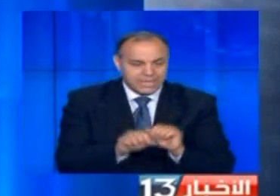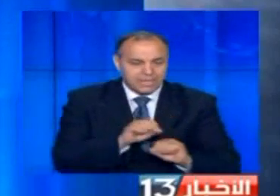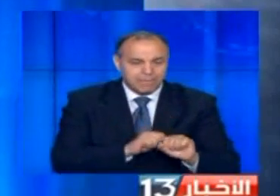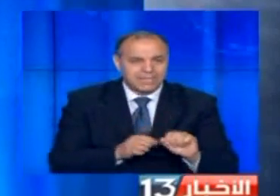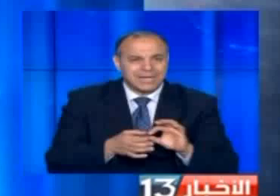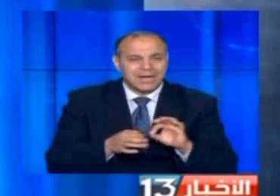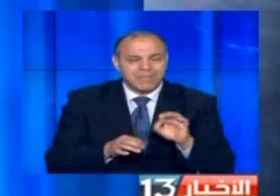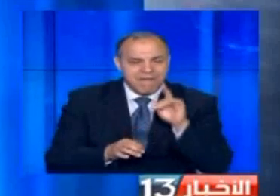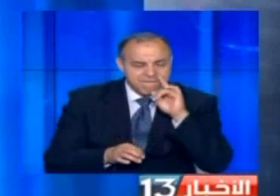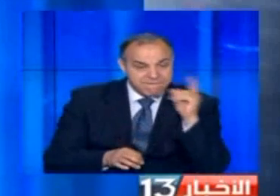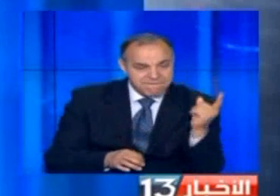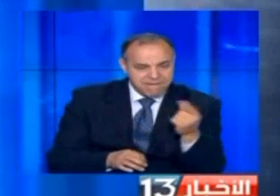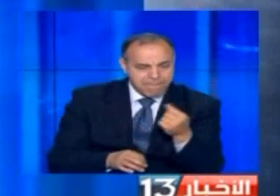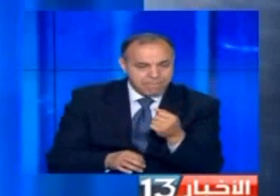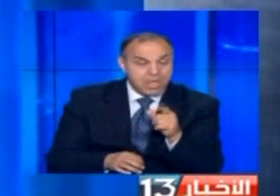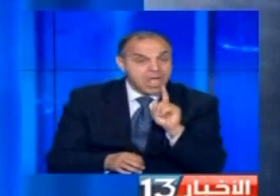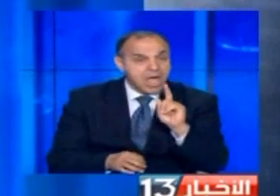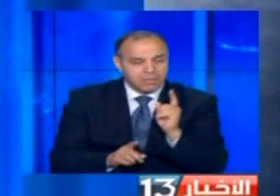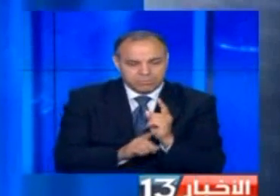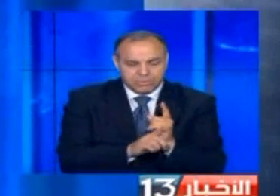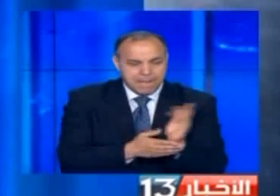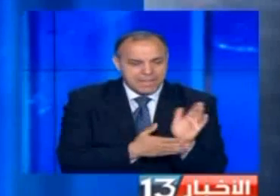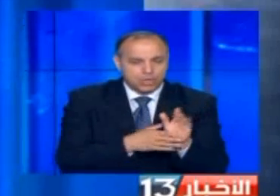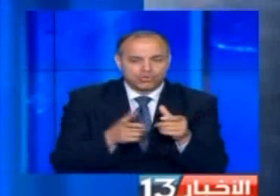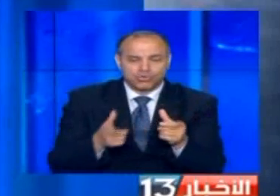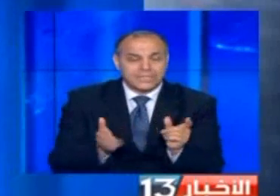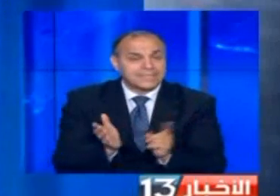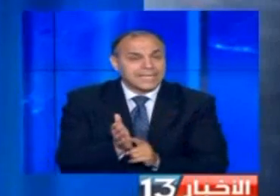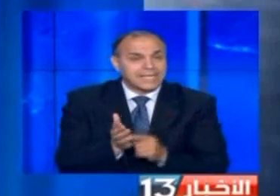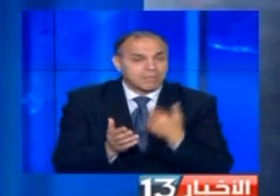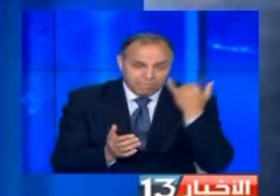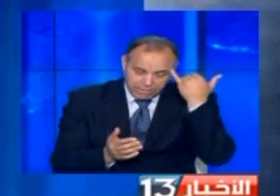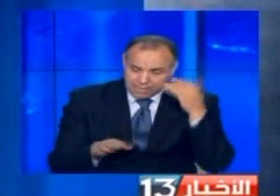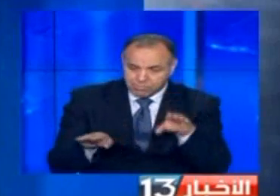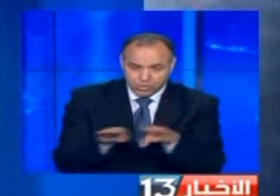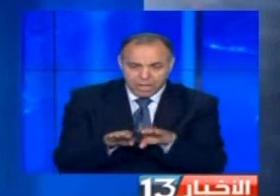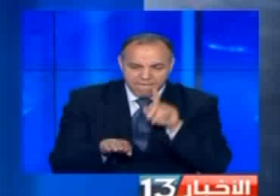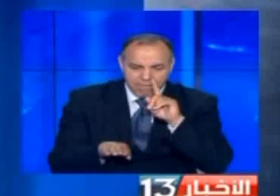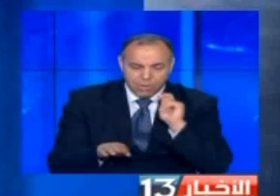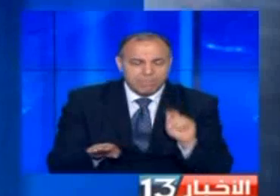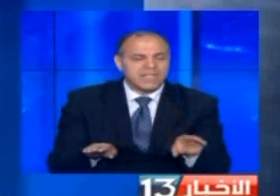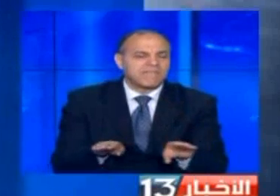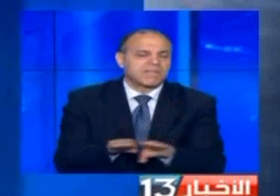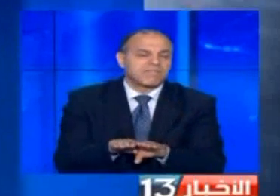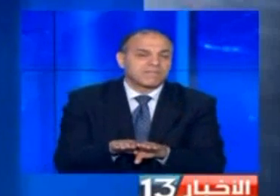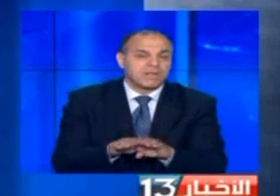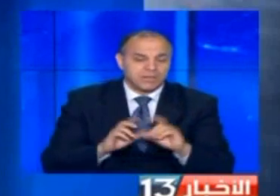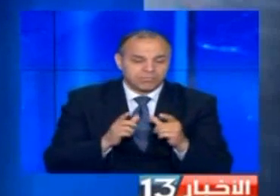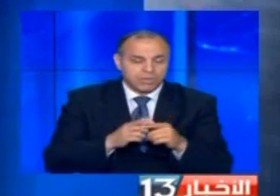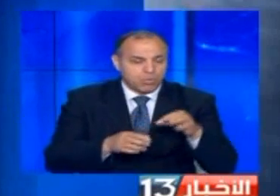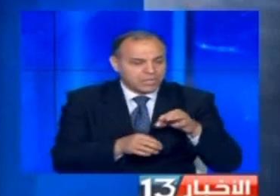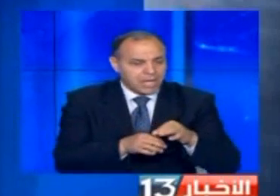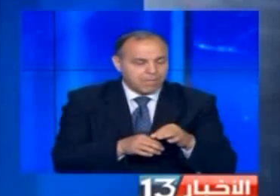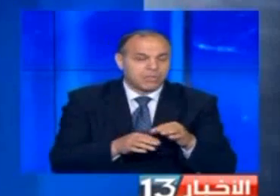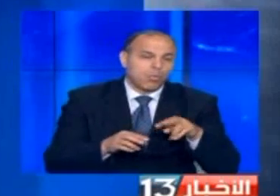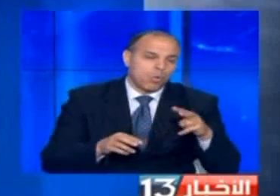رابطه الناخبات التونسيات الملتقى مثل فرصه للتاكيد على مبدا المساواه بين النساء والرجال في الهيئات المنتخبه